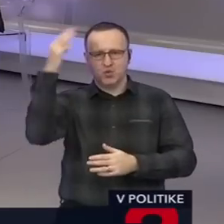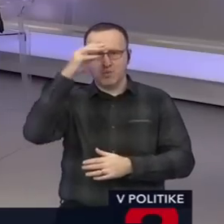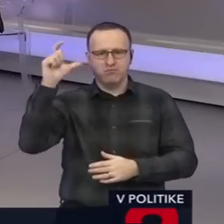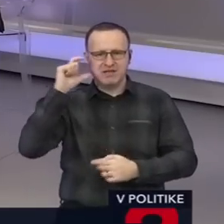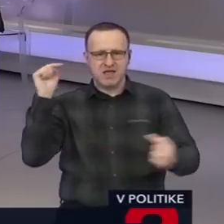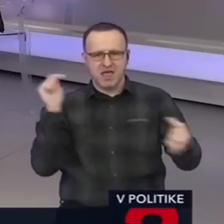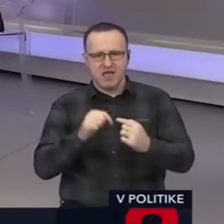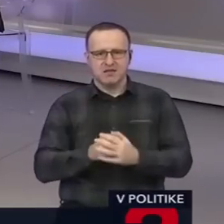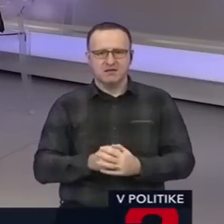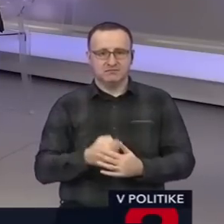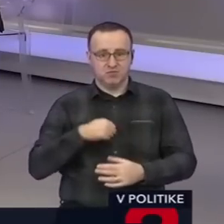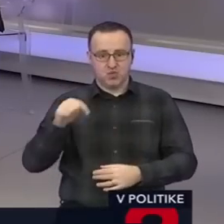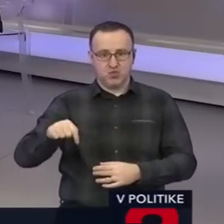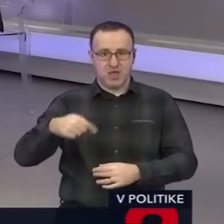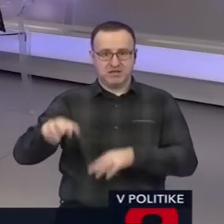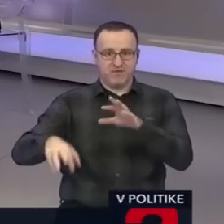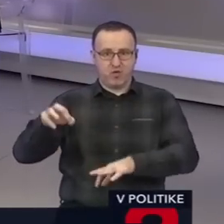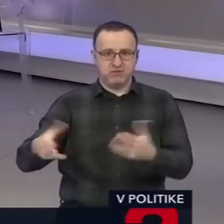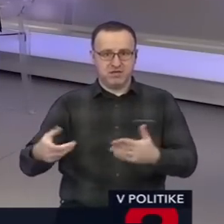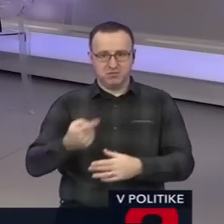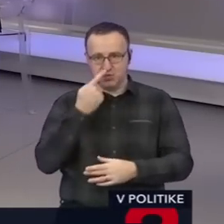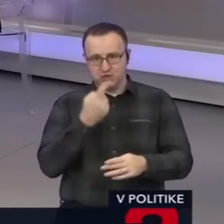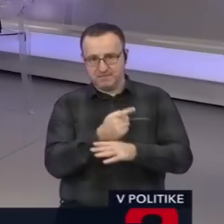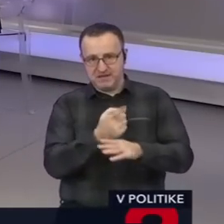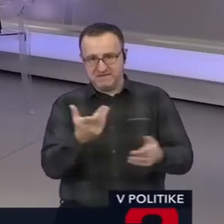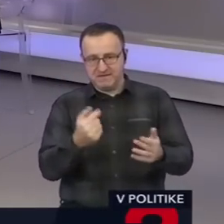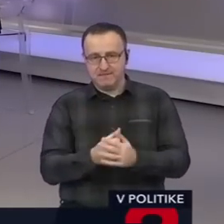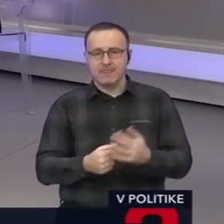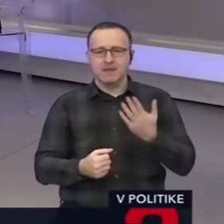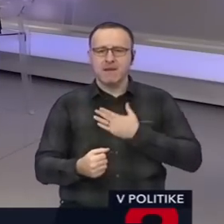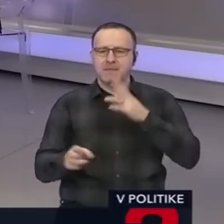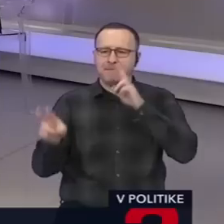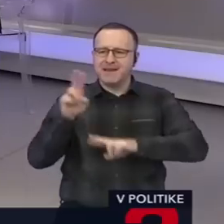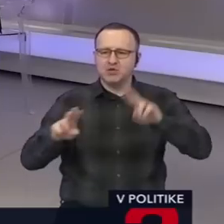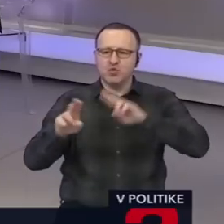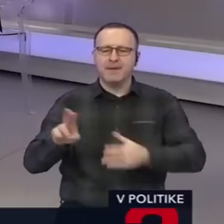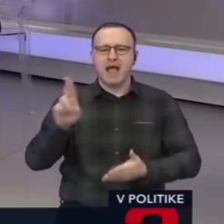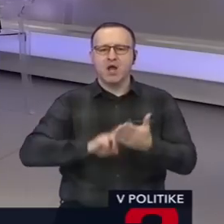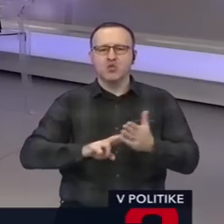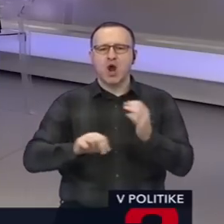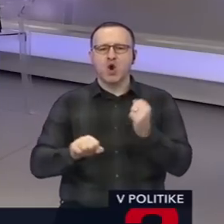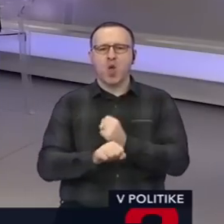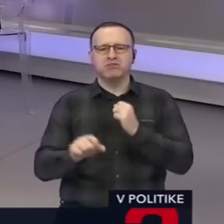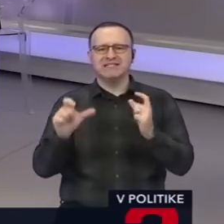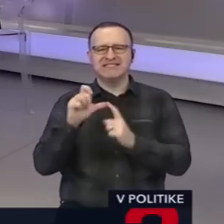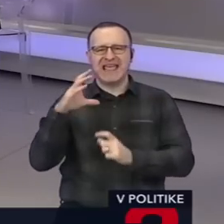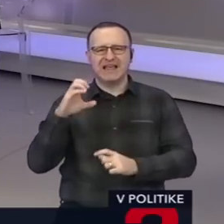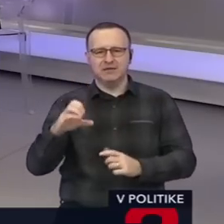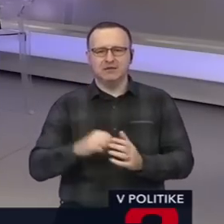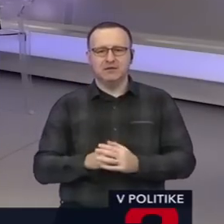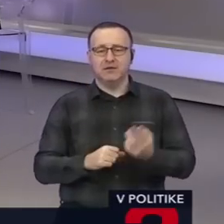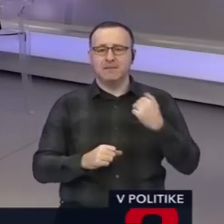pred rokmi. Čo s tým? Máme tu prieskum Globseku z roku 2022, teda z minulého roku, je z